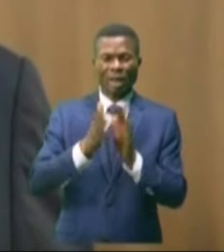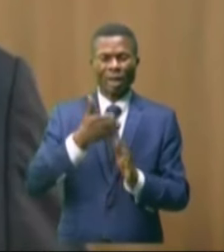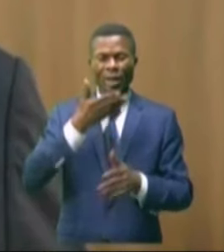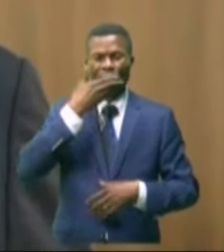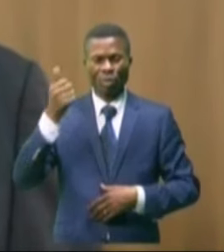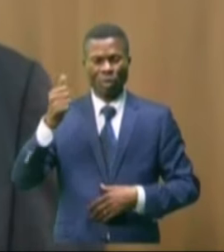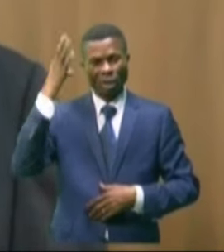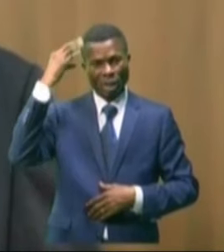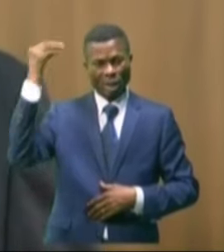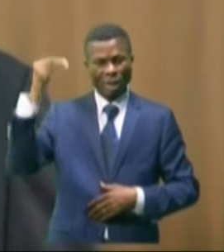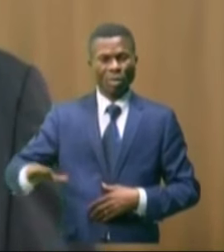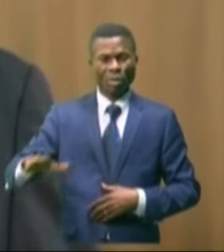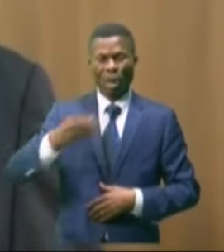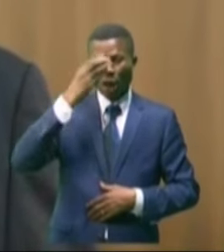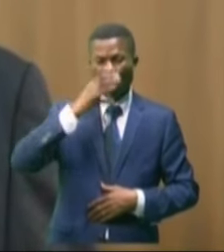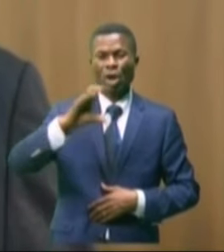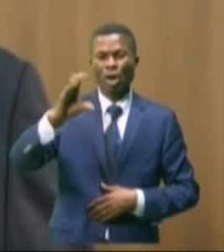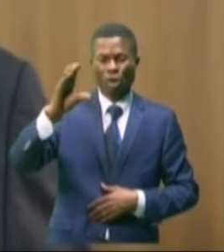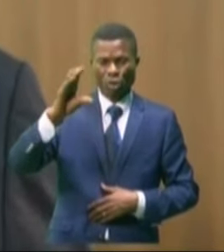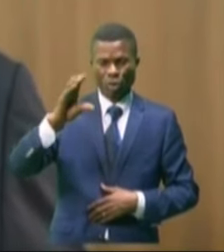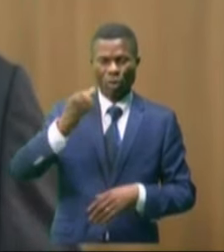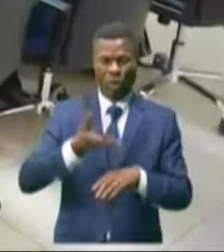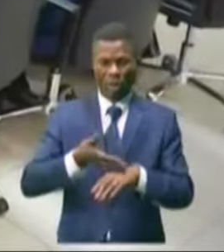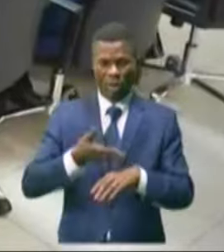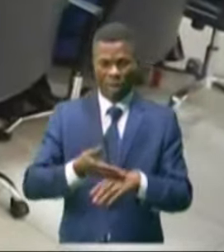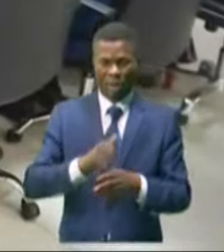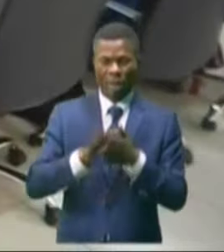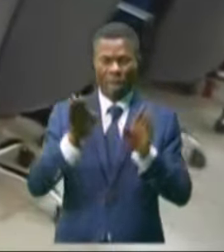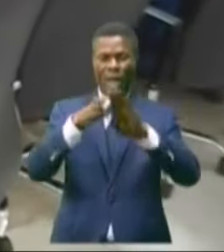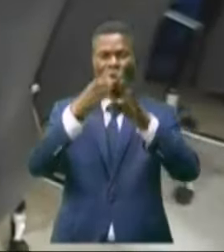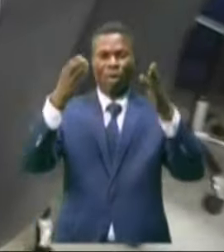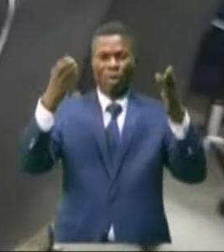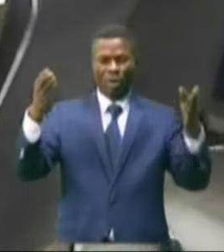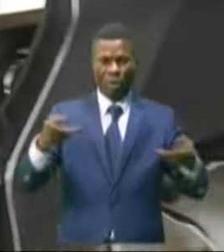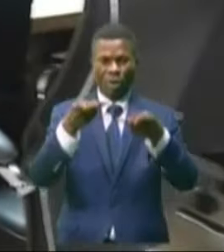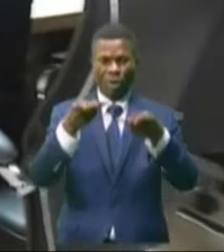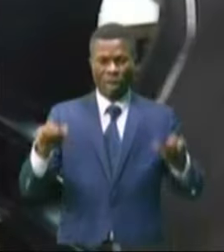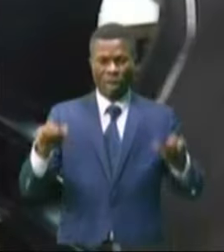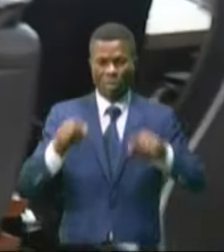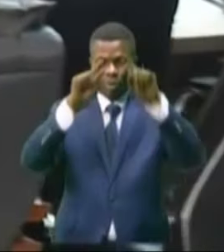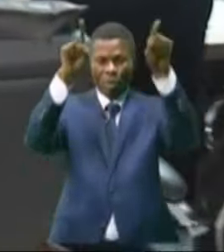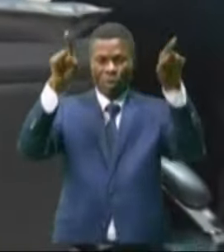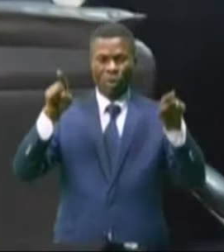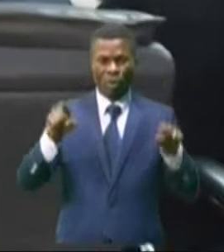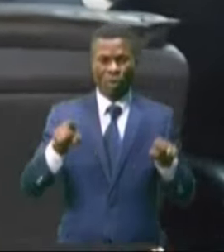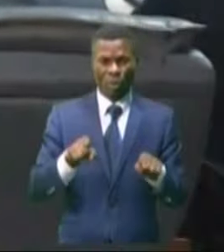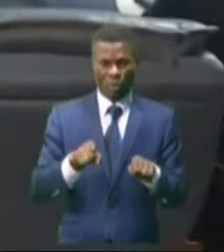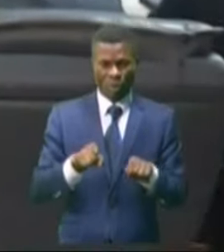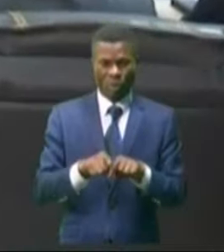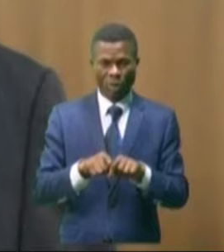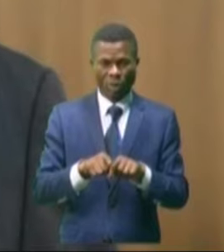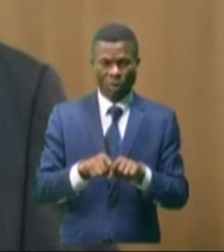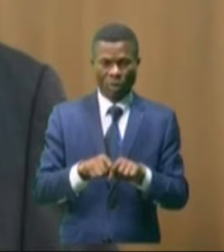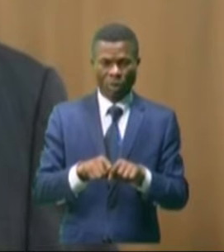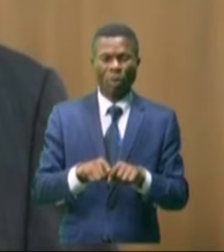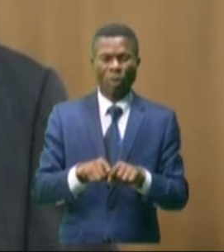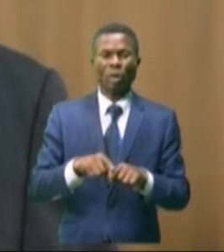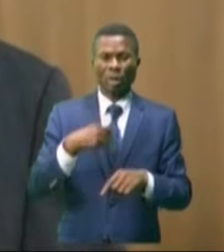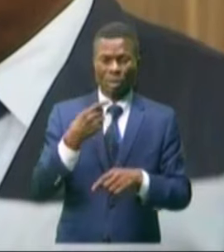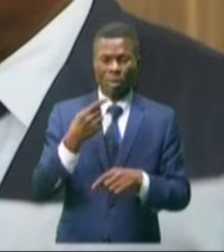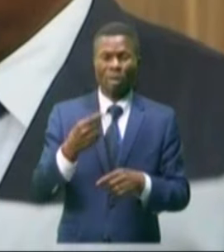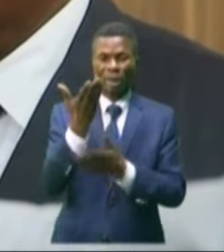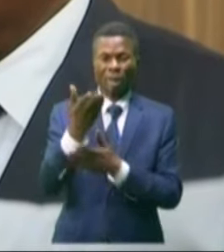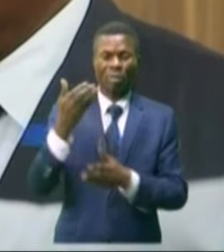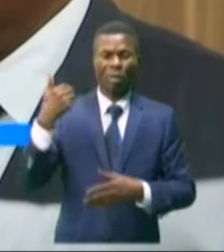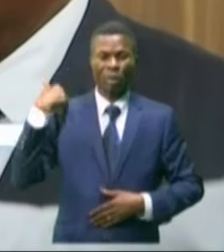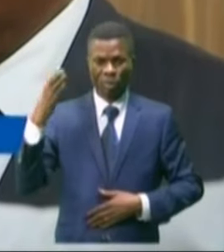la Côte d'Ivoire qui s'est voulue être une ouverture, l'espace audiovisuel mesuré, une ouverture par étapes. Je